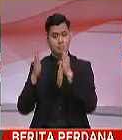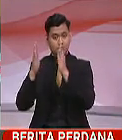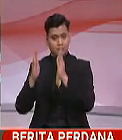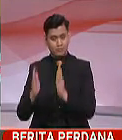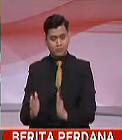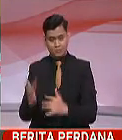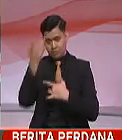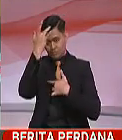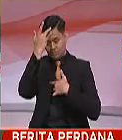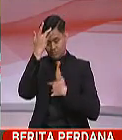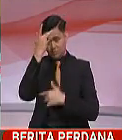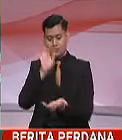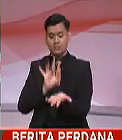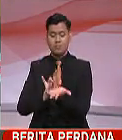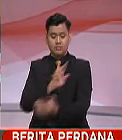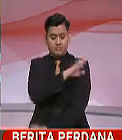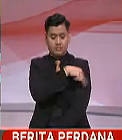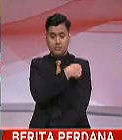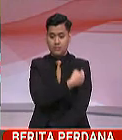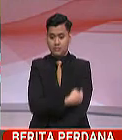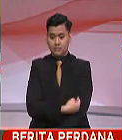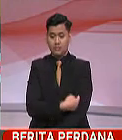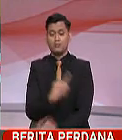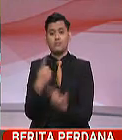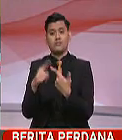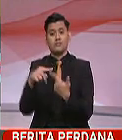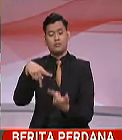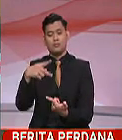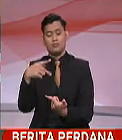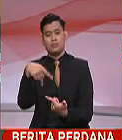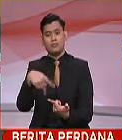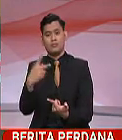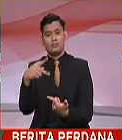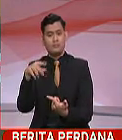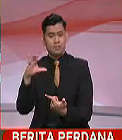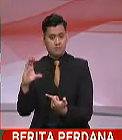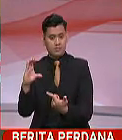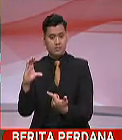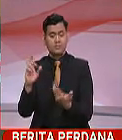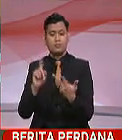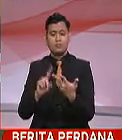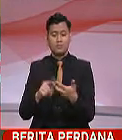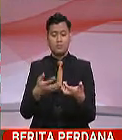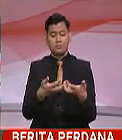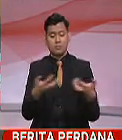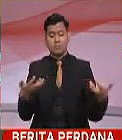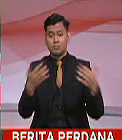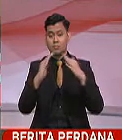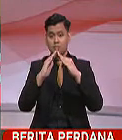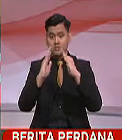hospital atau dirawat di PKC atau dirawat di rumah. Sekarang kita dah ada CAC, COVID-19 Assessment Center